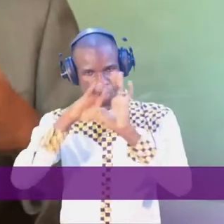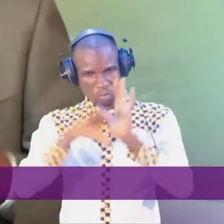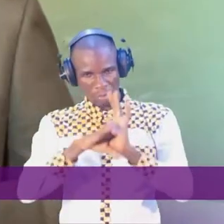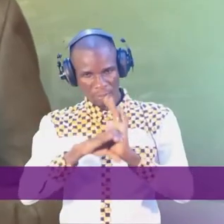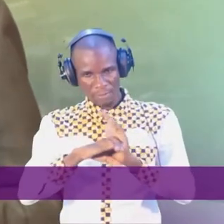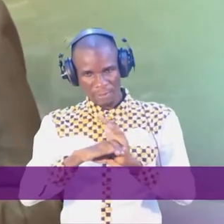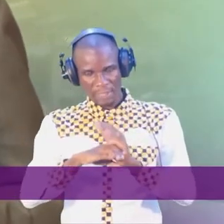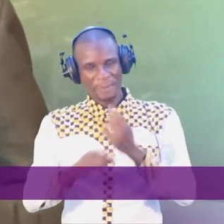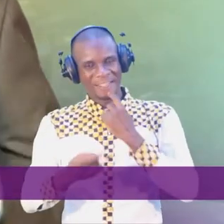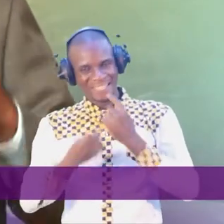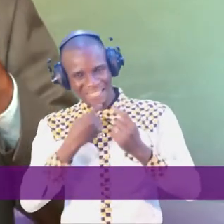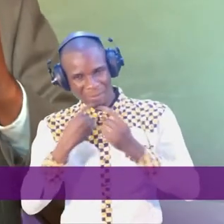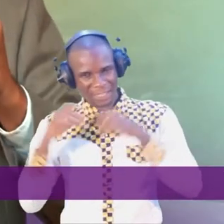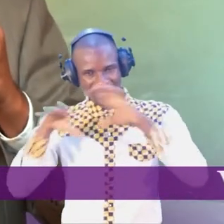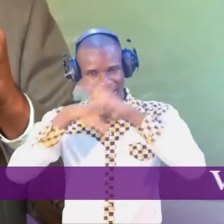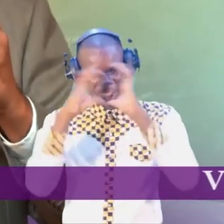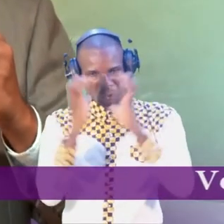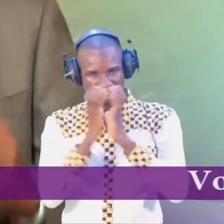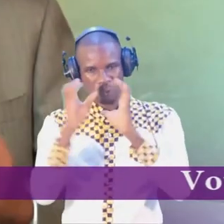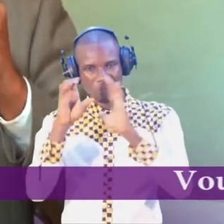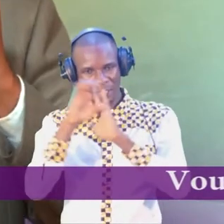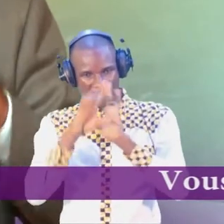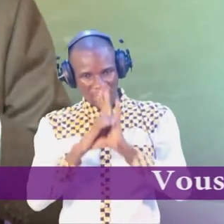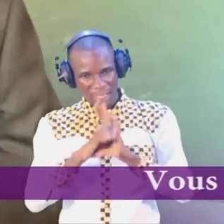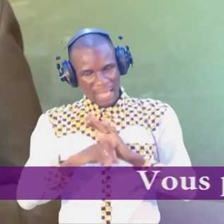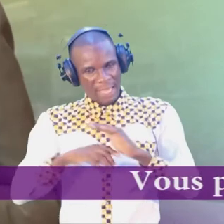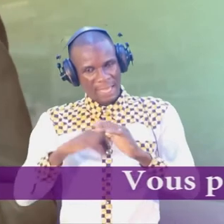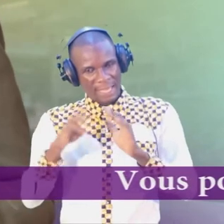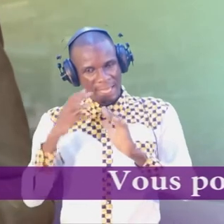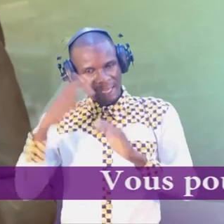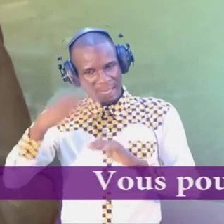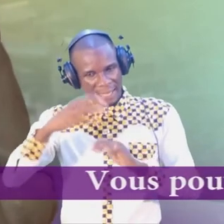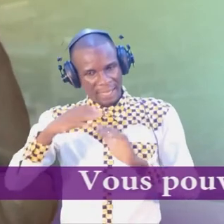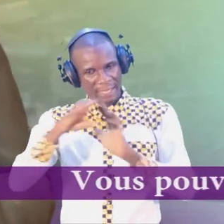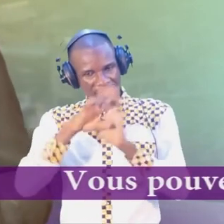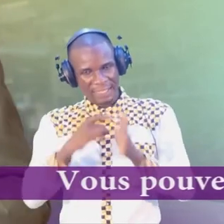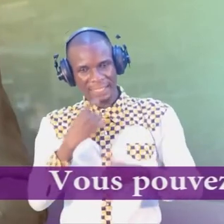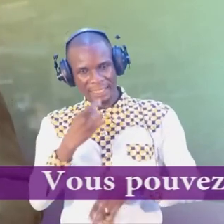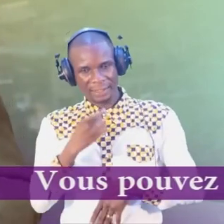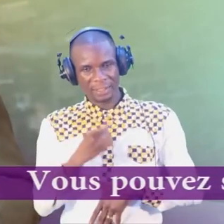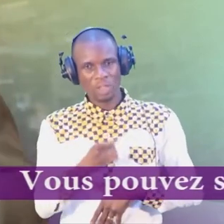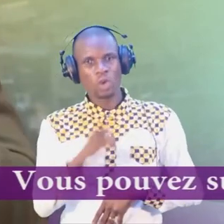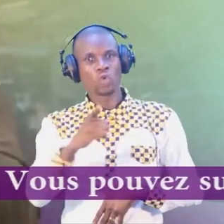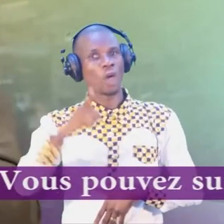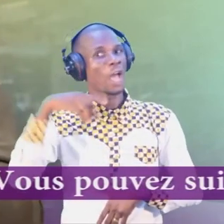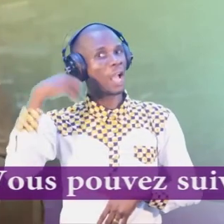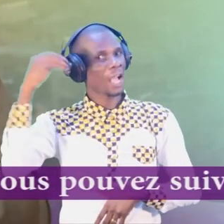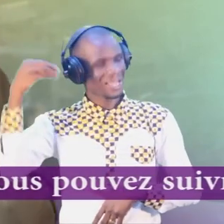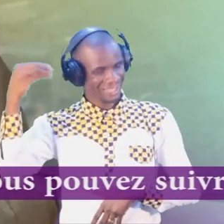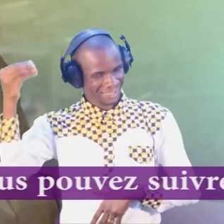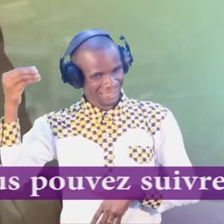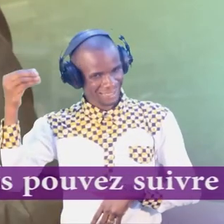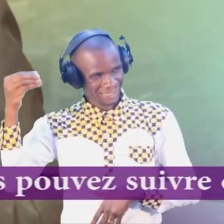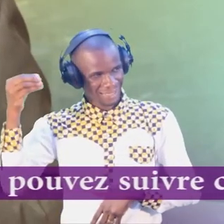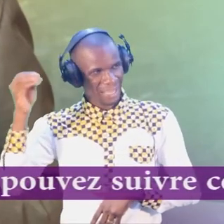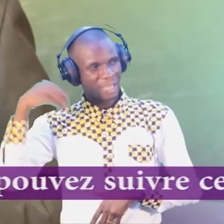Le quatrième commandement, amri ya ine ambayo ni ndefu kuliko zote, pia inayo maelezo mengi,